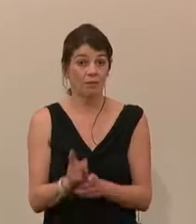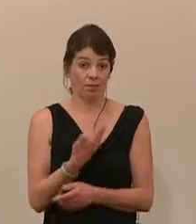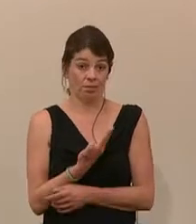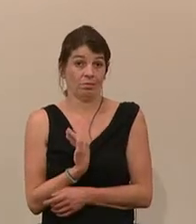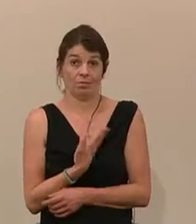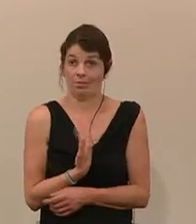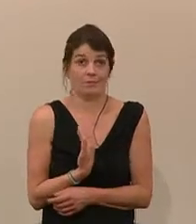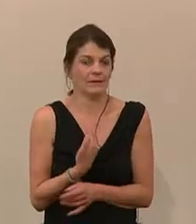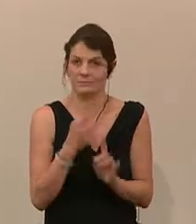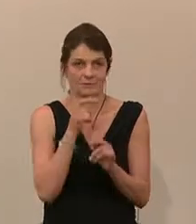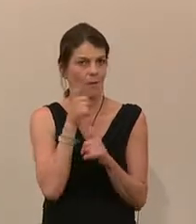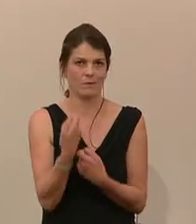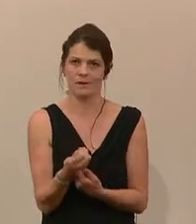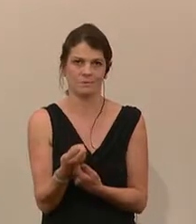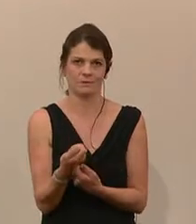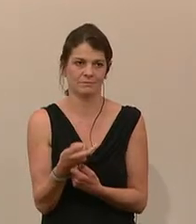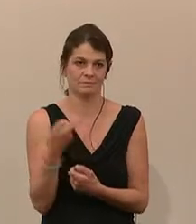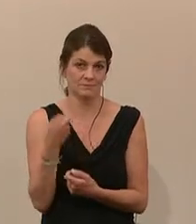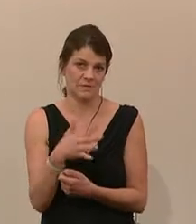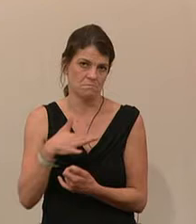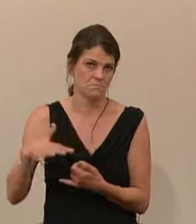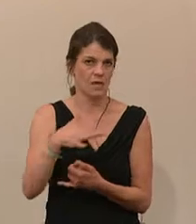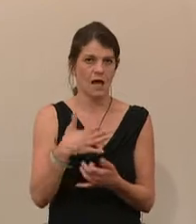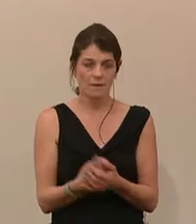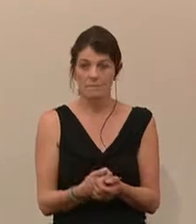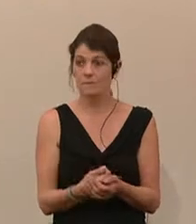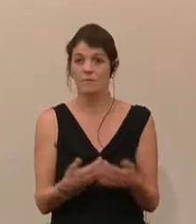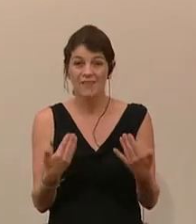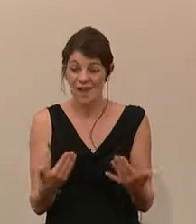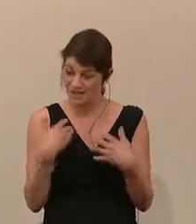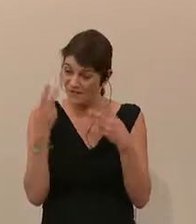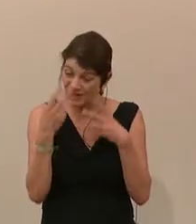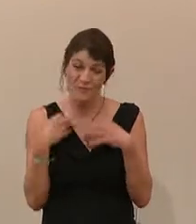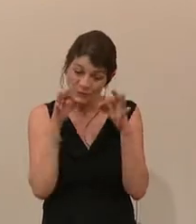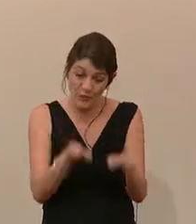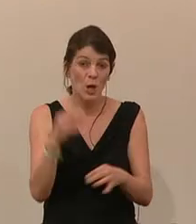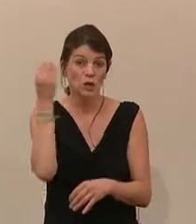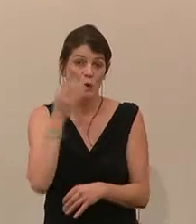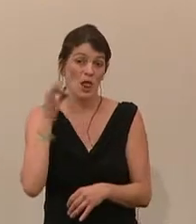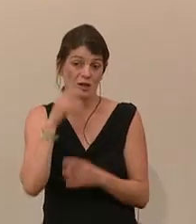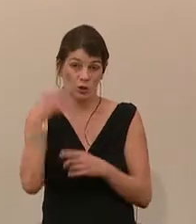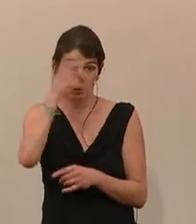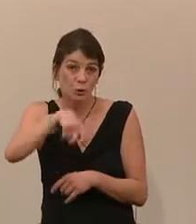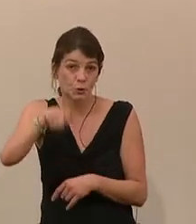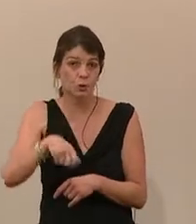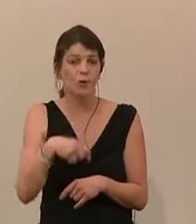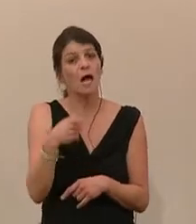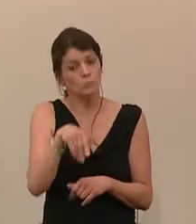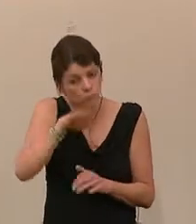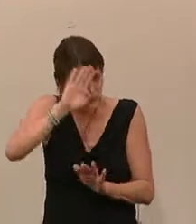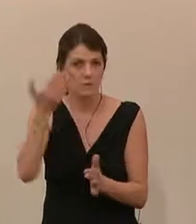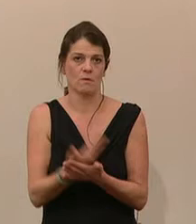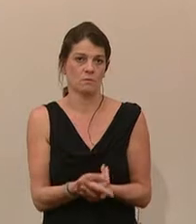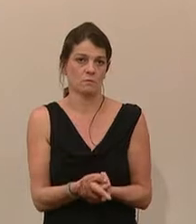Verunsicherung soll und darf es in diesem Bereich nicht geben. Wir sind es unseren Schülerinnen und Schülern schuldig, dass sie sich darauf